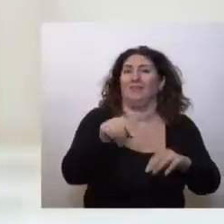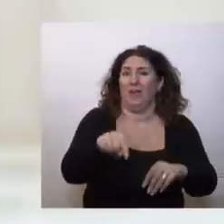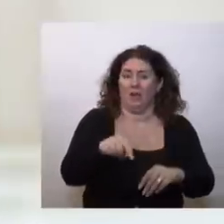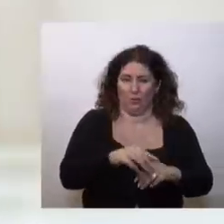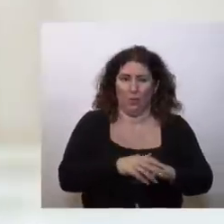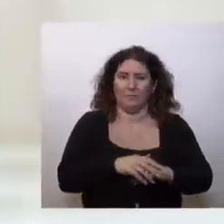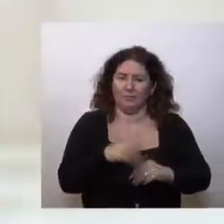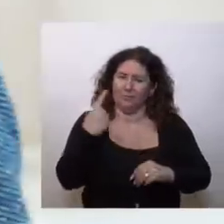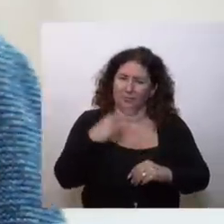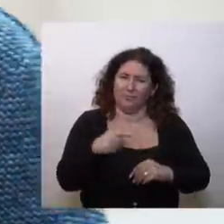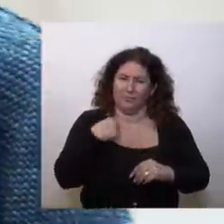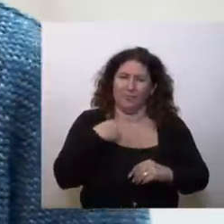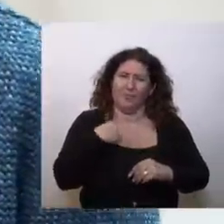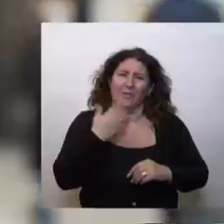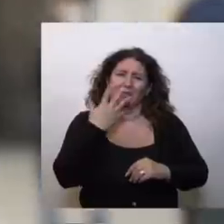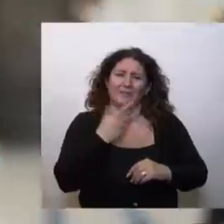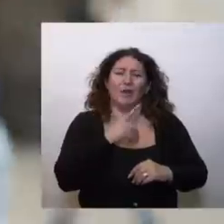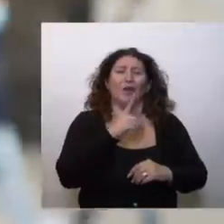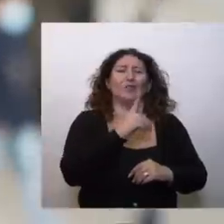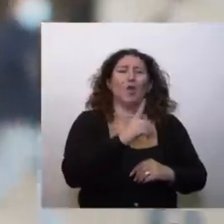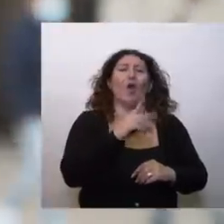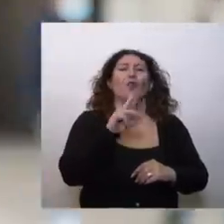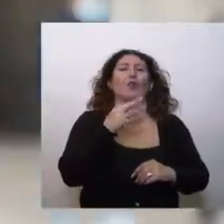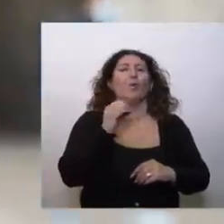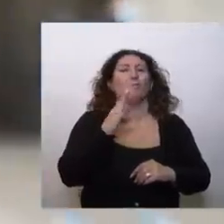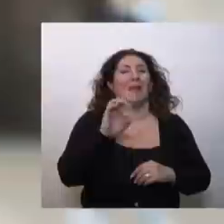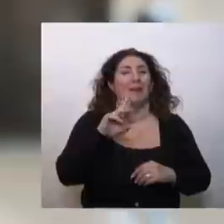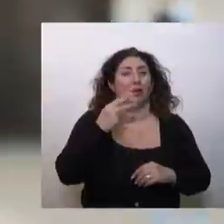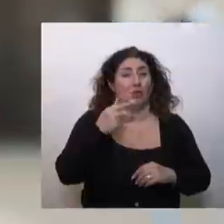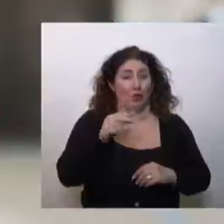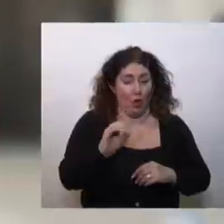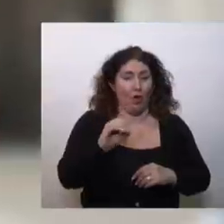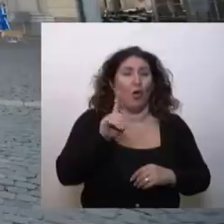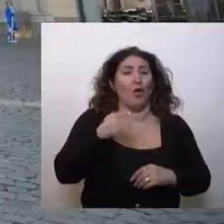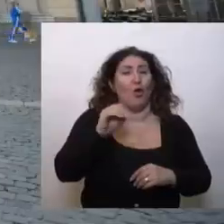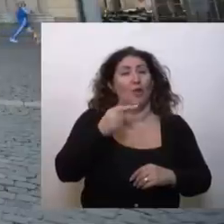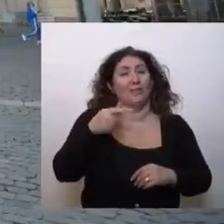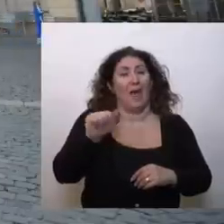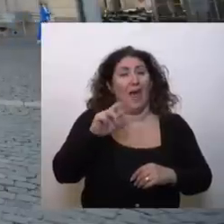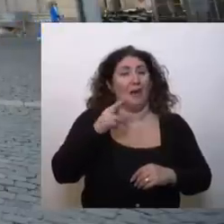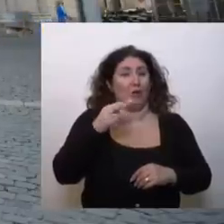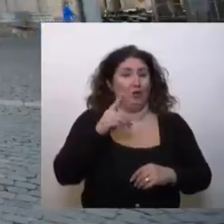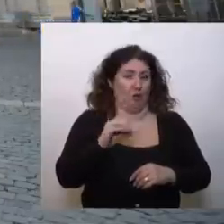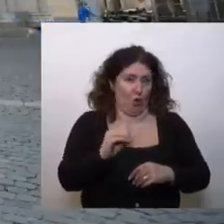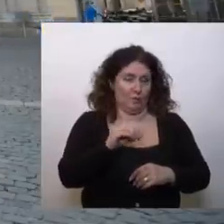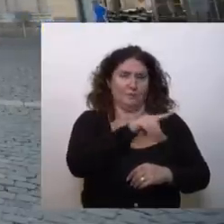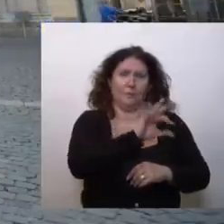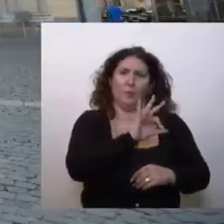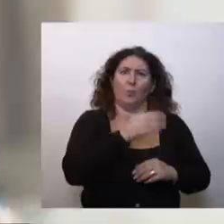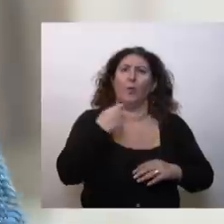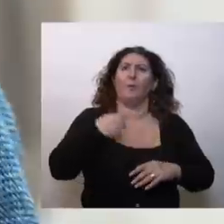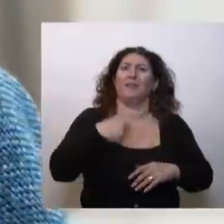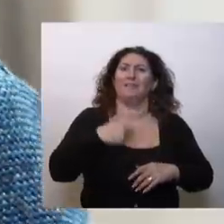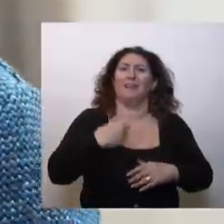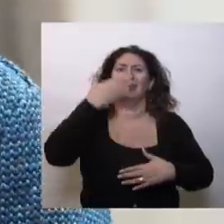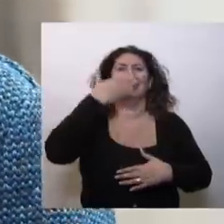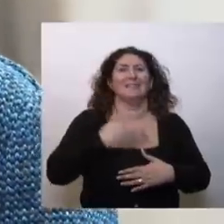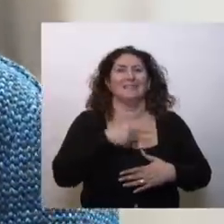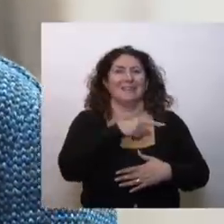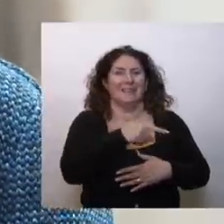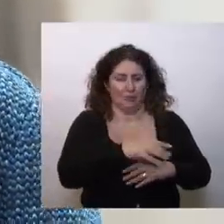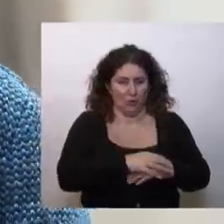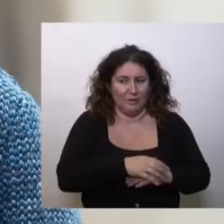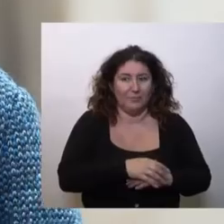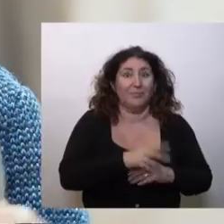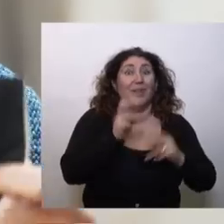per vivere. Don Roberto Gottardo, presidente della Commissione Diocesana della Sindone. Ciao Don Roberto, grazie per la tua presenza. Il Vescovo